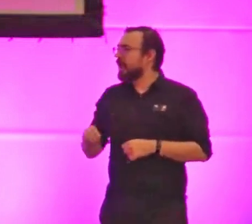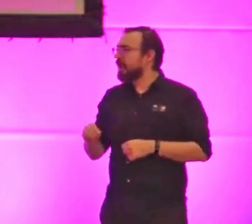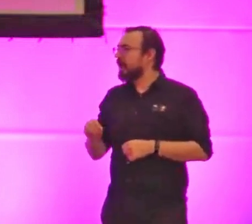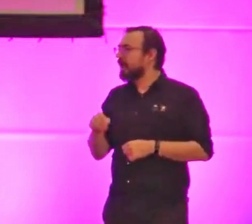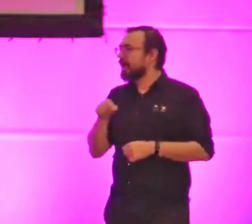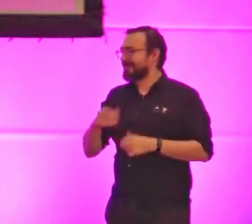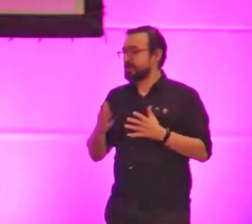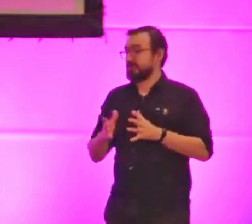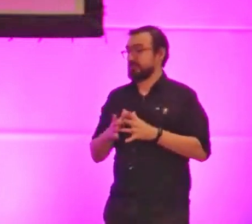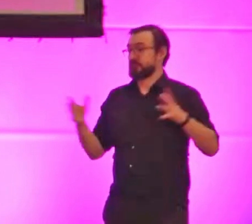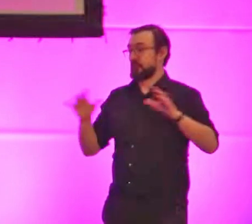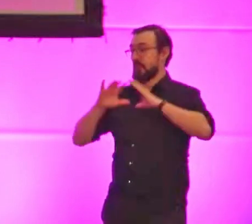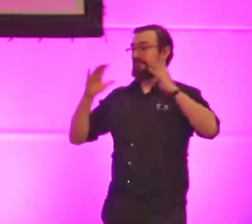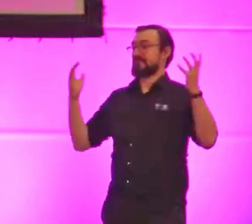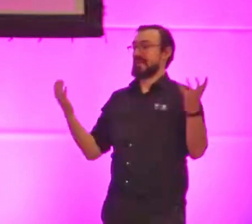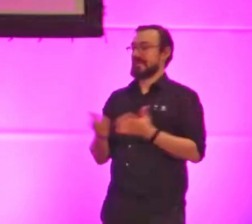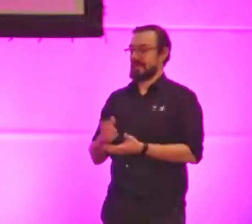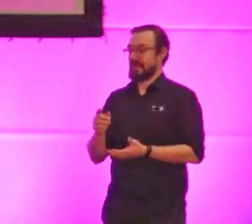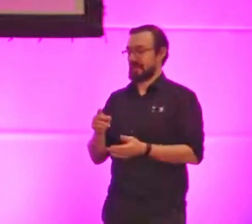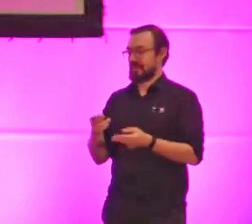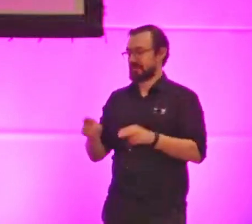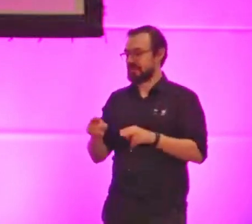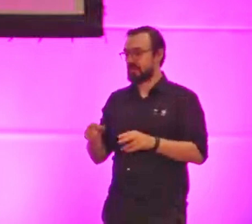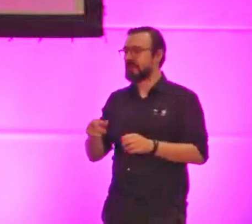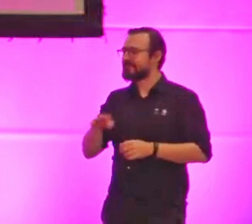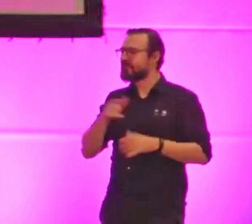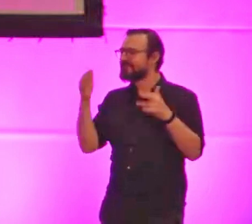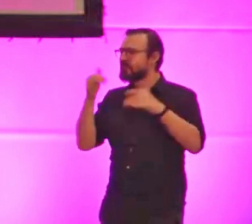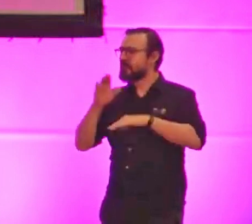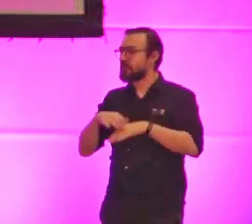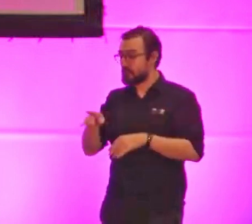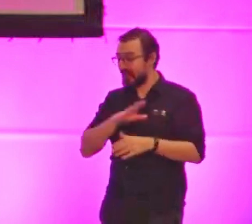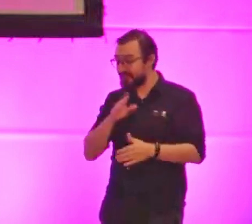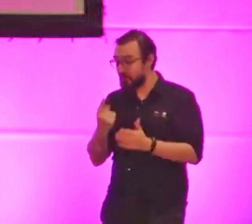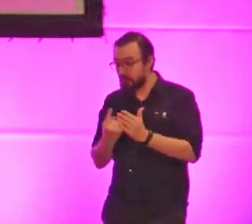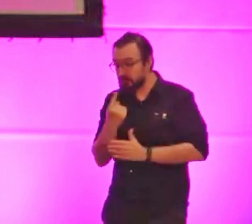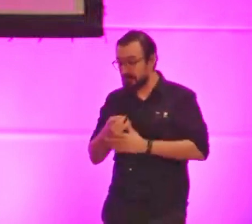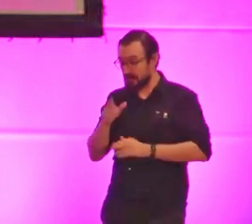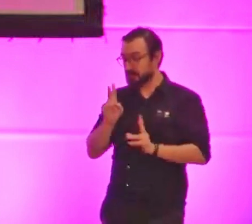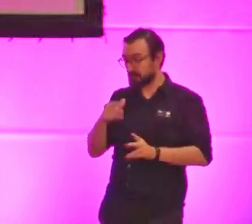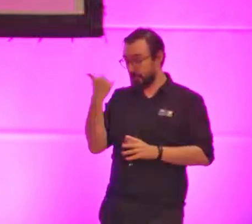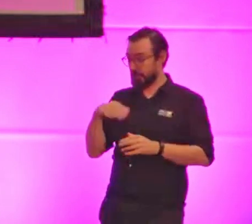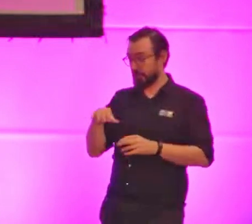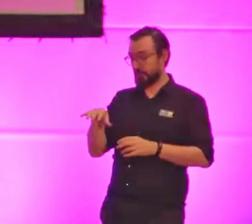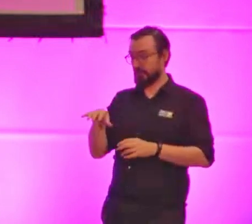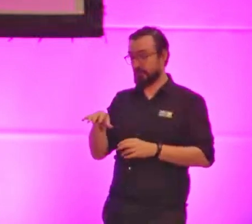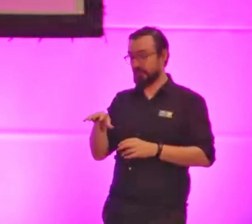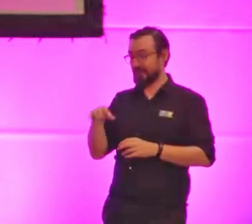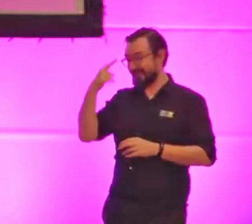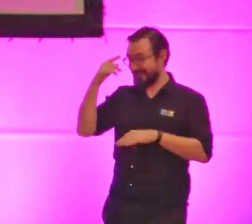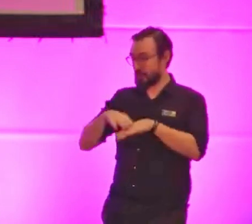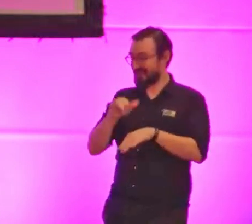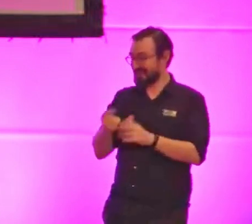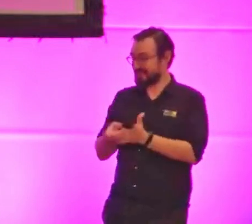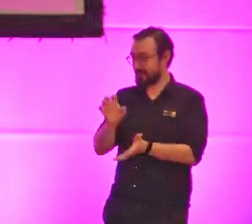För det här är ju ett stort och omfattande mål. Funderar du någonsin på om ni hade de resurser? Var det någonting man kunde tänka på